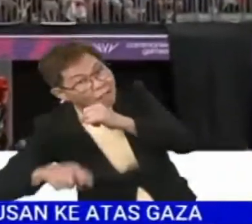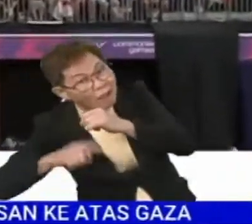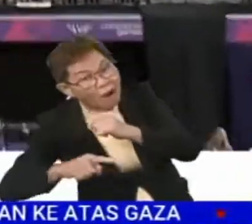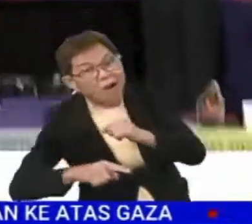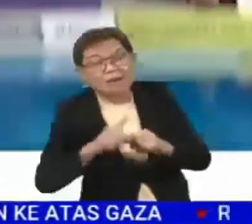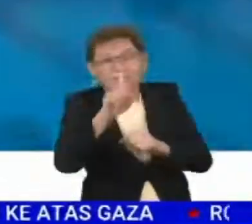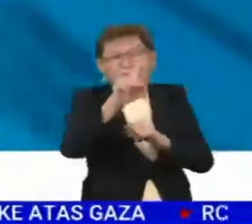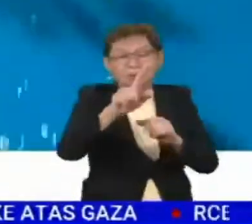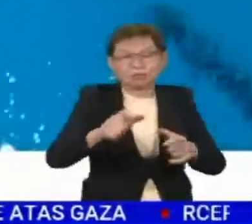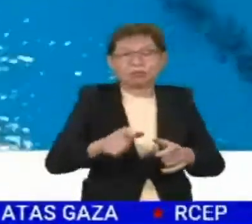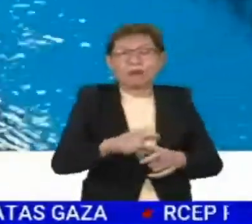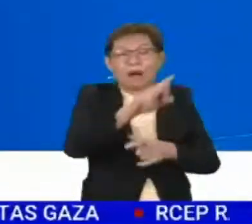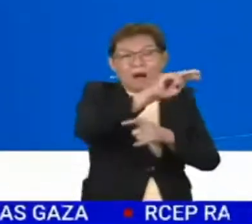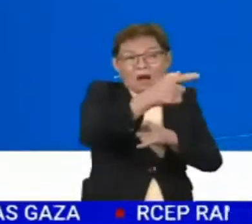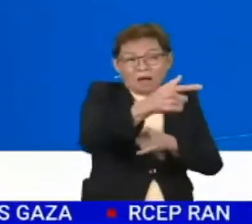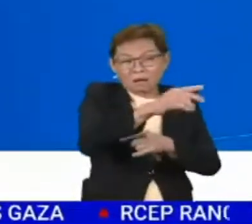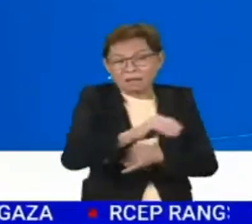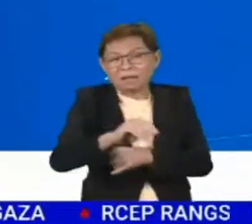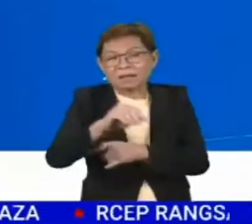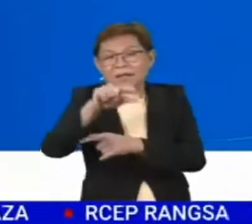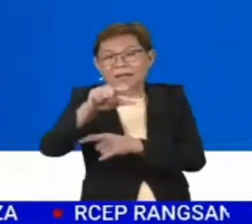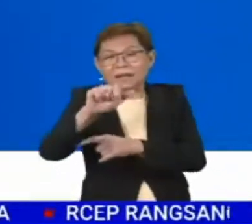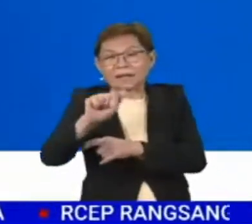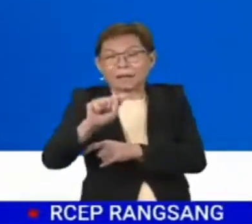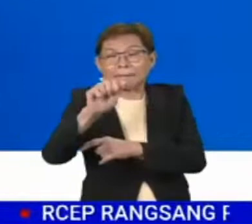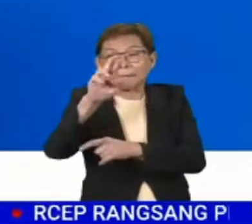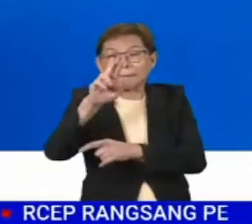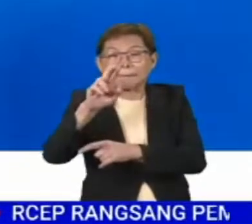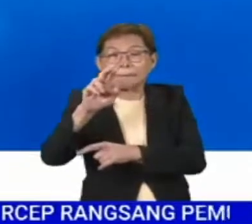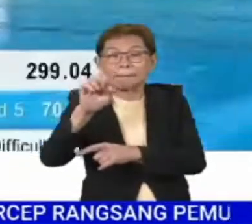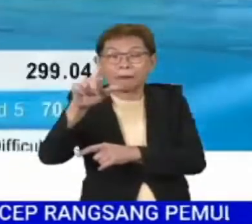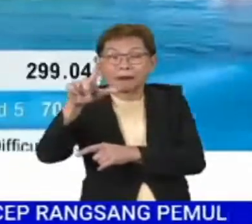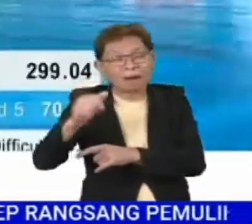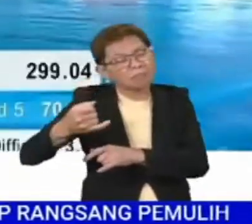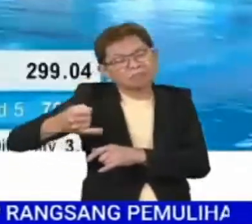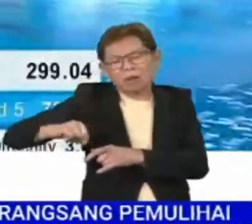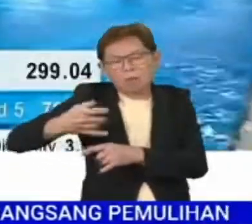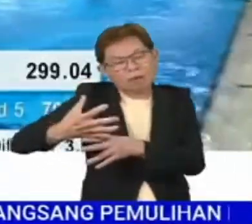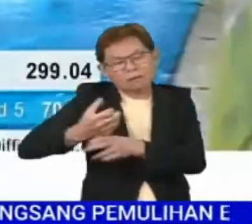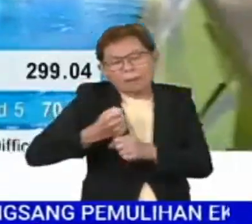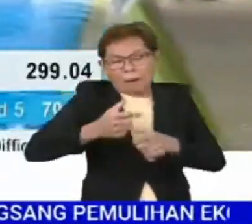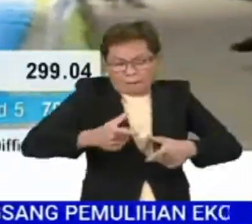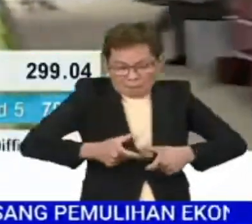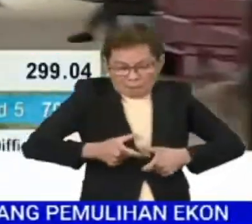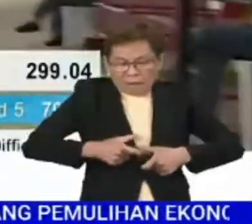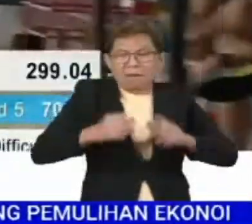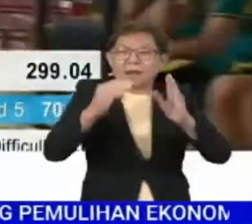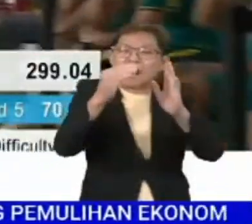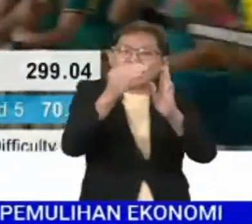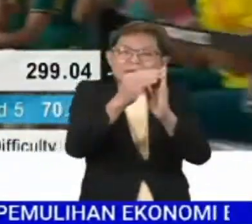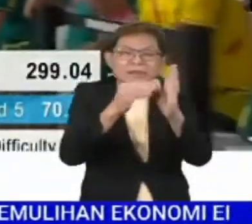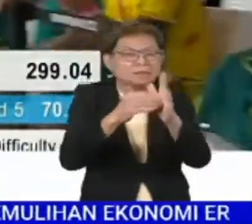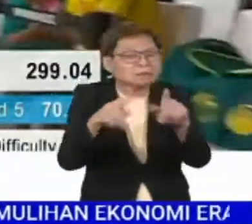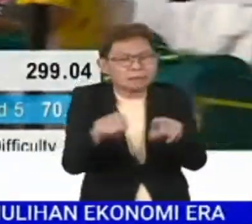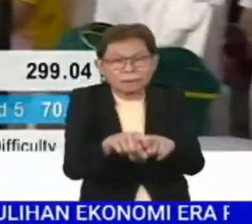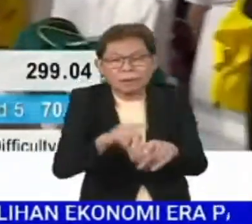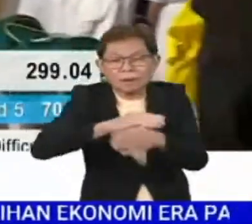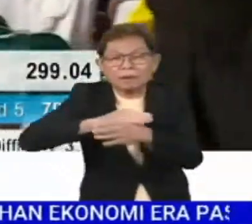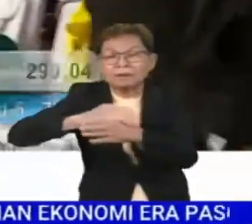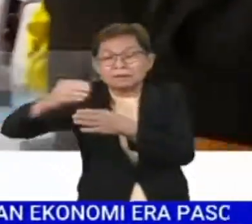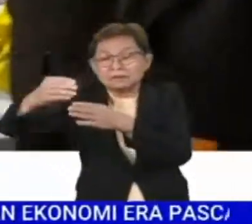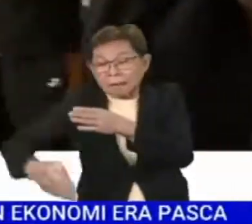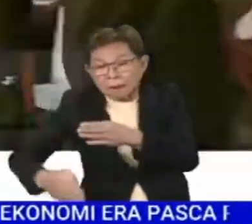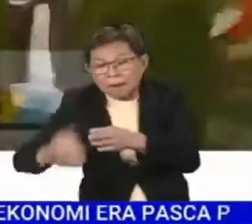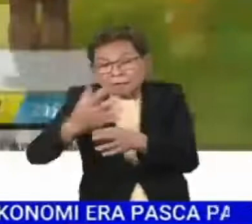pasangan negara bagian Yi dan Gabriel Gilbert tim boleh gagal meraih tingkat dalam acara sama mereka mendapatkan